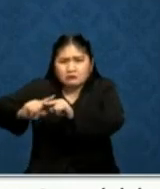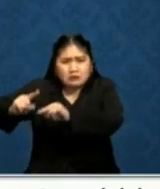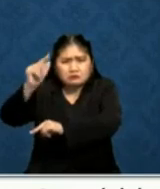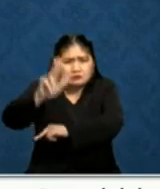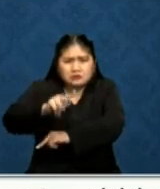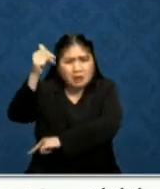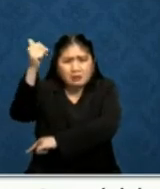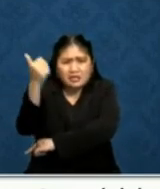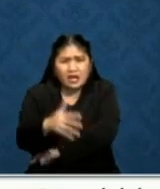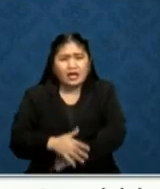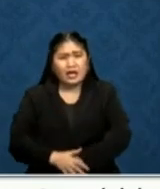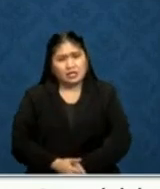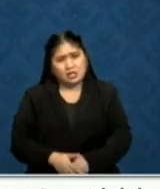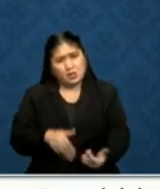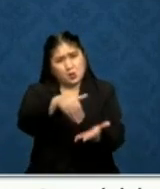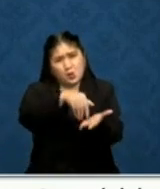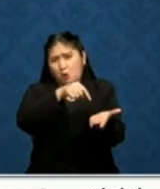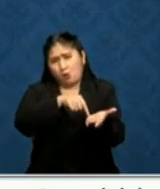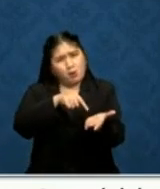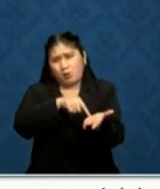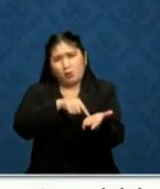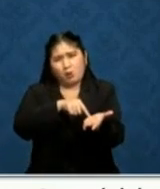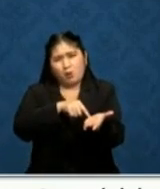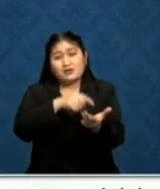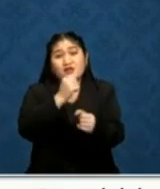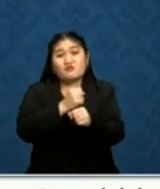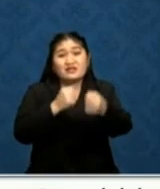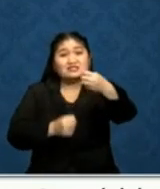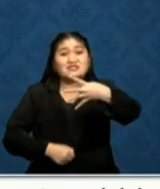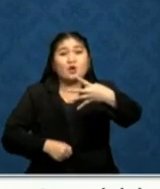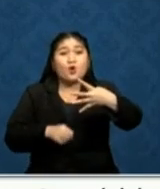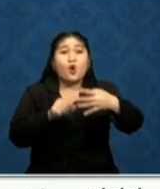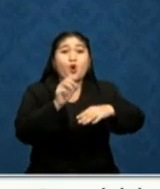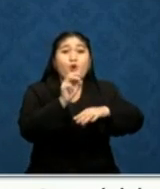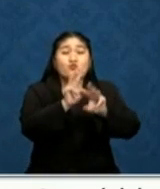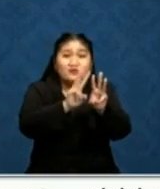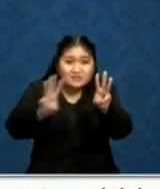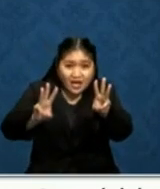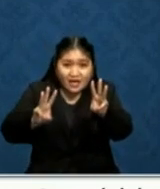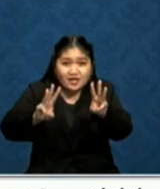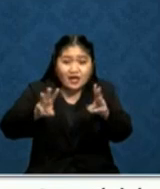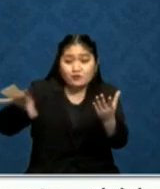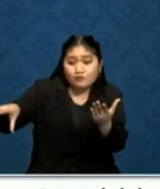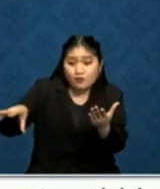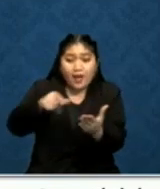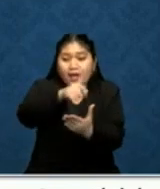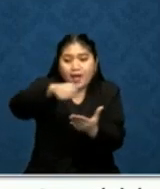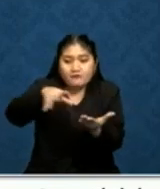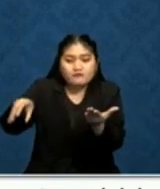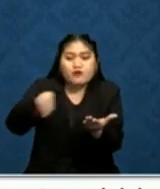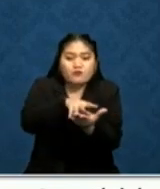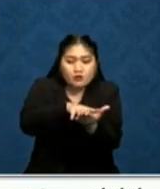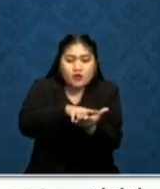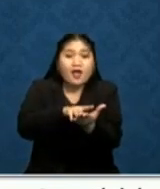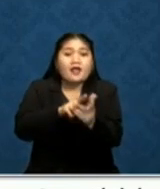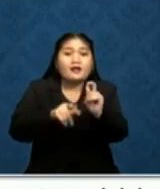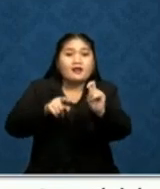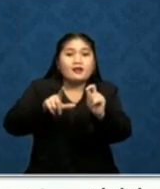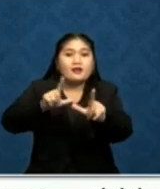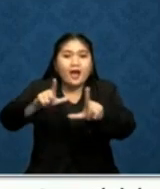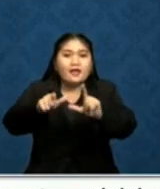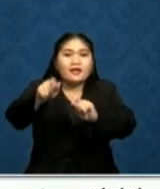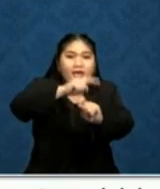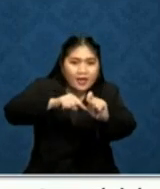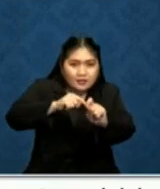านศูนย์นี้กระทรวงทำไว้4ช่องทางคือเว็บไซต์ดาวน์โหลดแอป LINE Adแล้วก็เบอร์โท